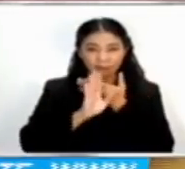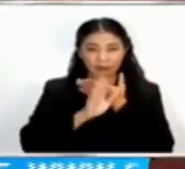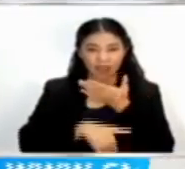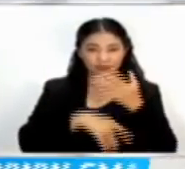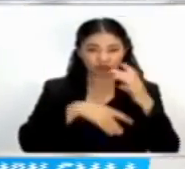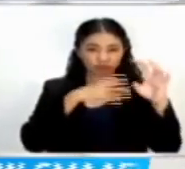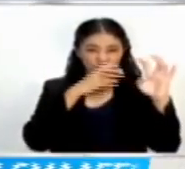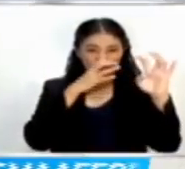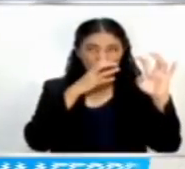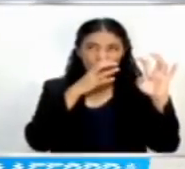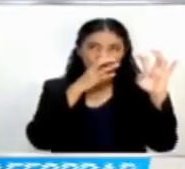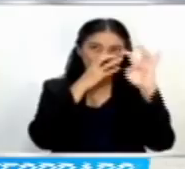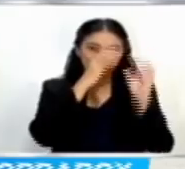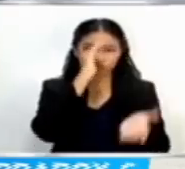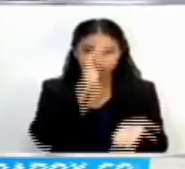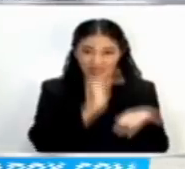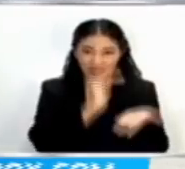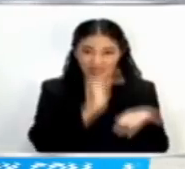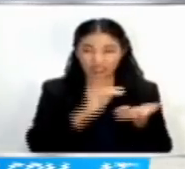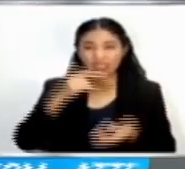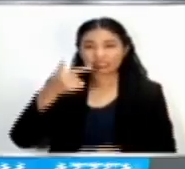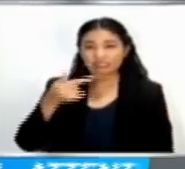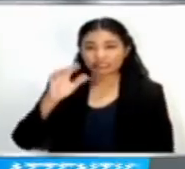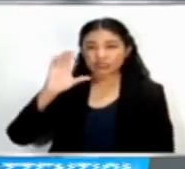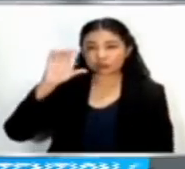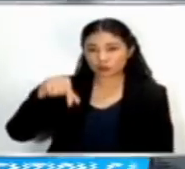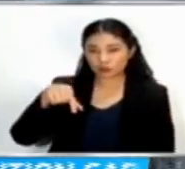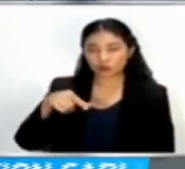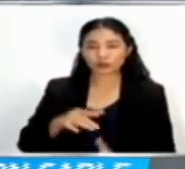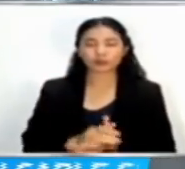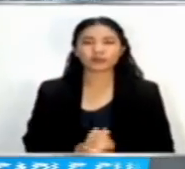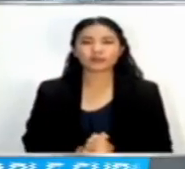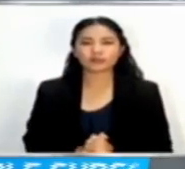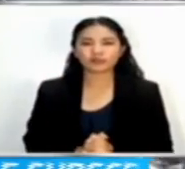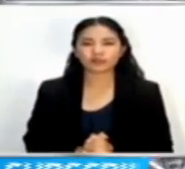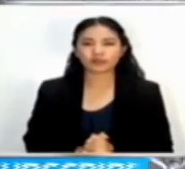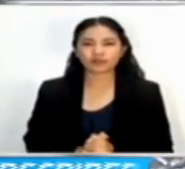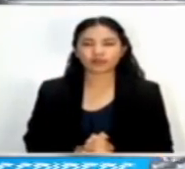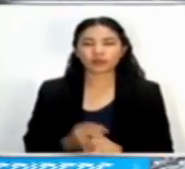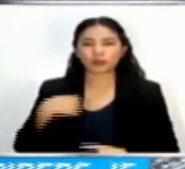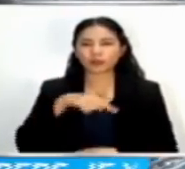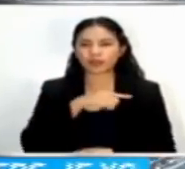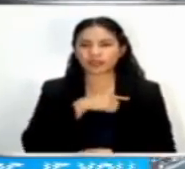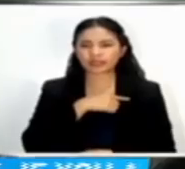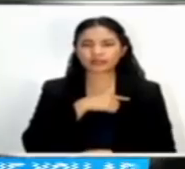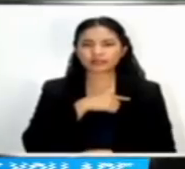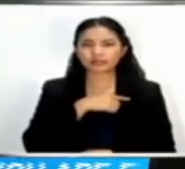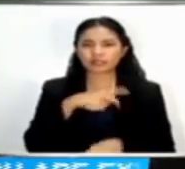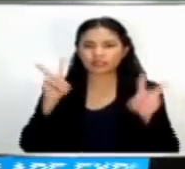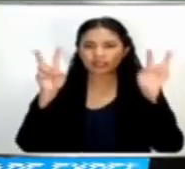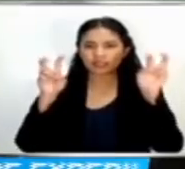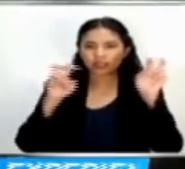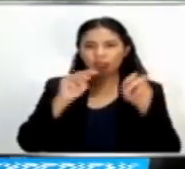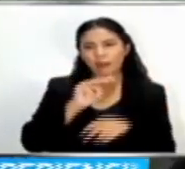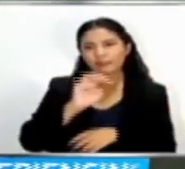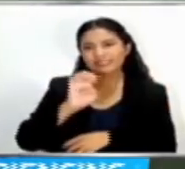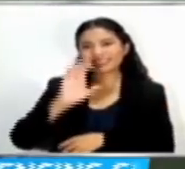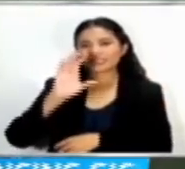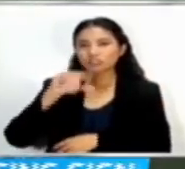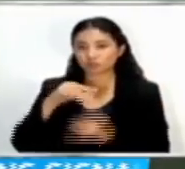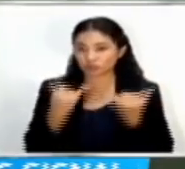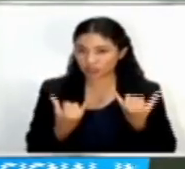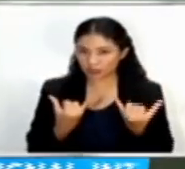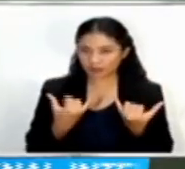is an extension of the current MECQ. By another week, kasi ngayon meron pa tayong